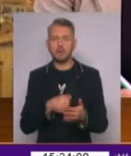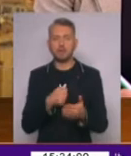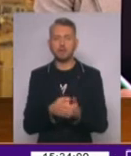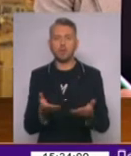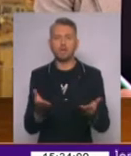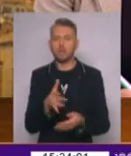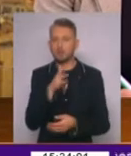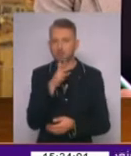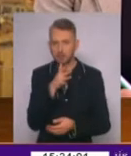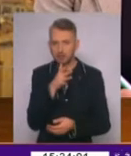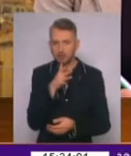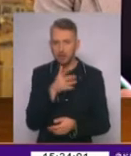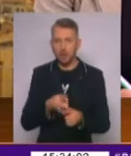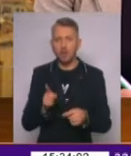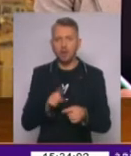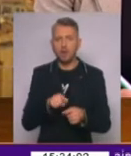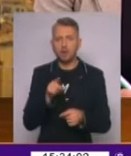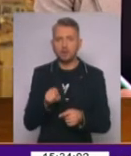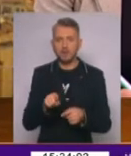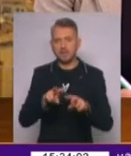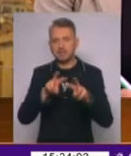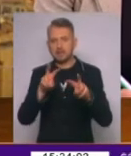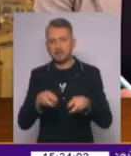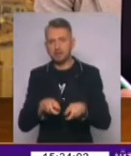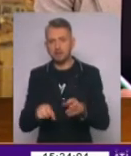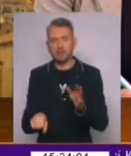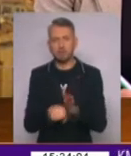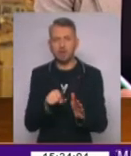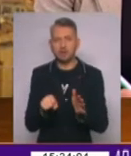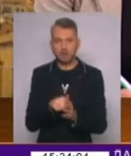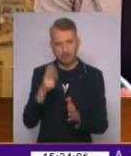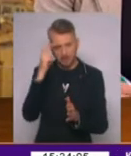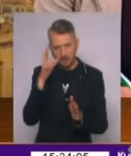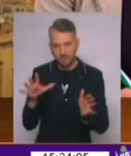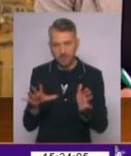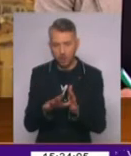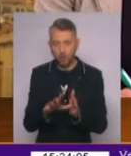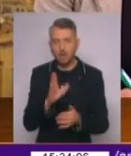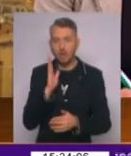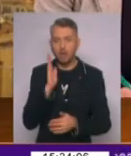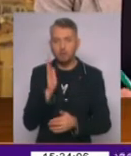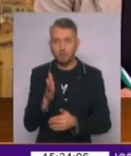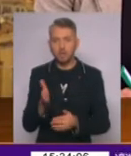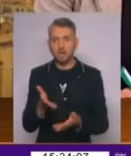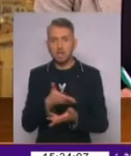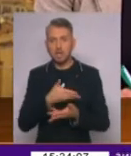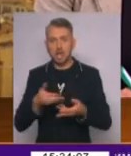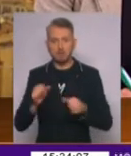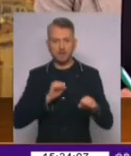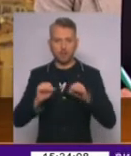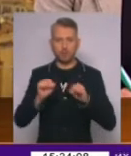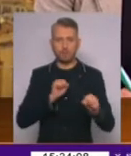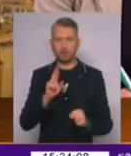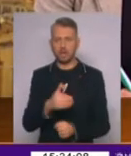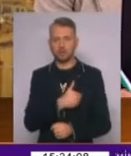пір оцей здирщик і бандит «Київенерго» буде нами верховодить, як